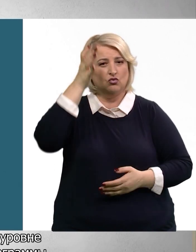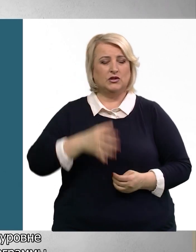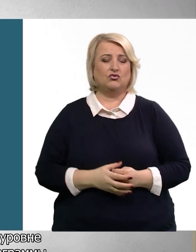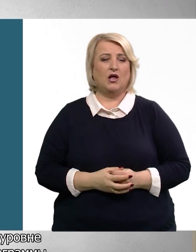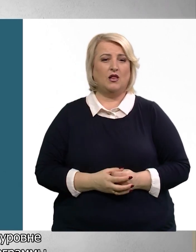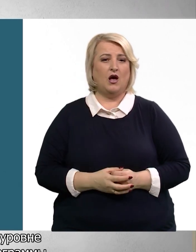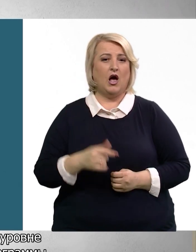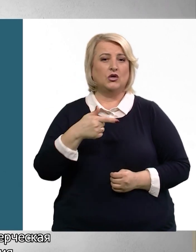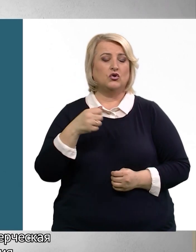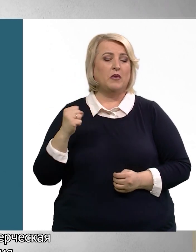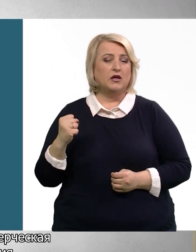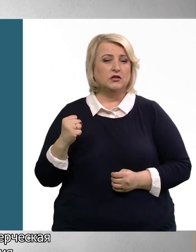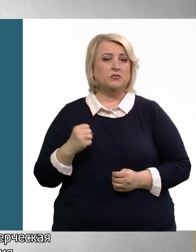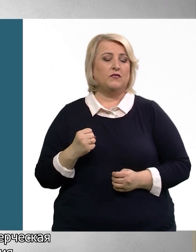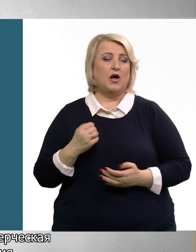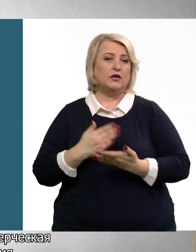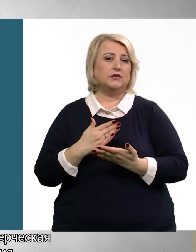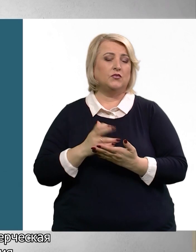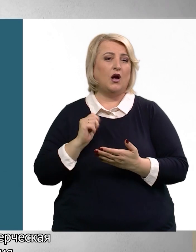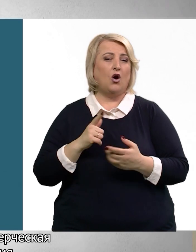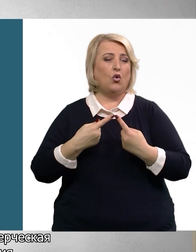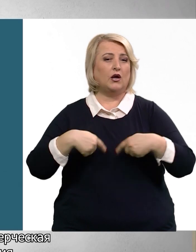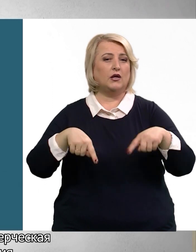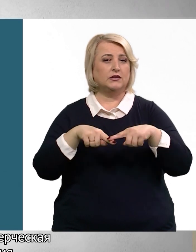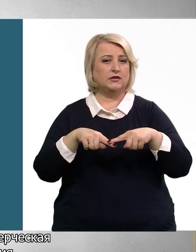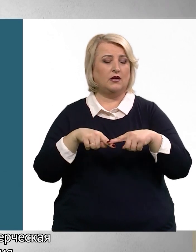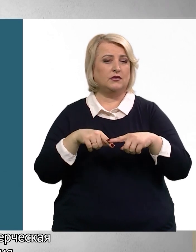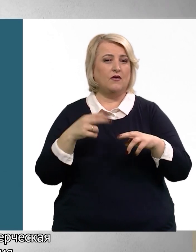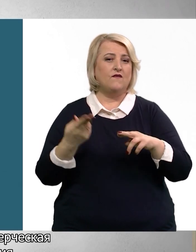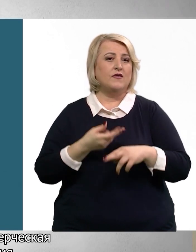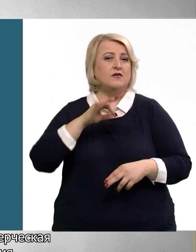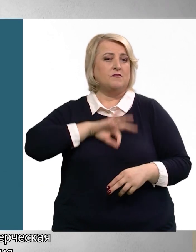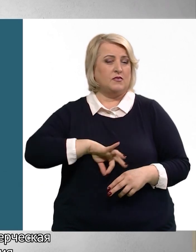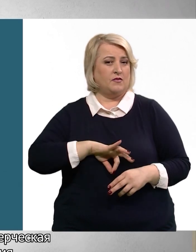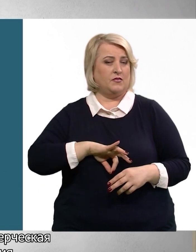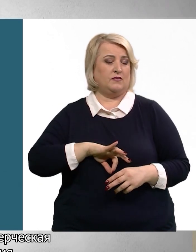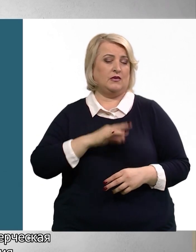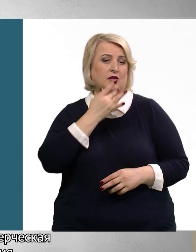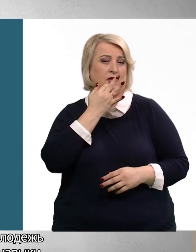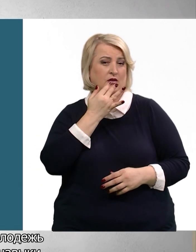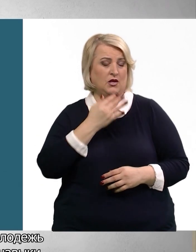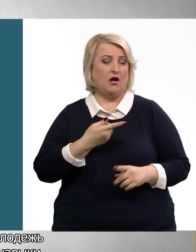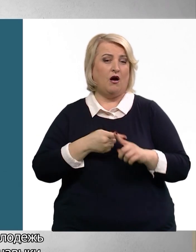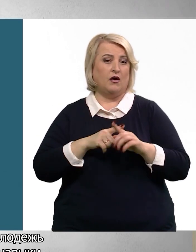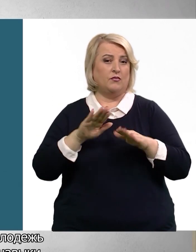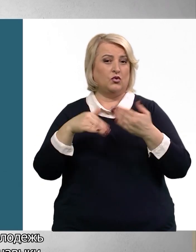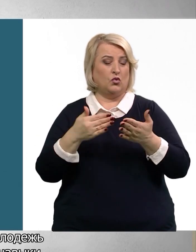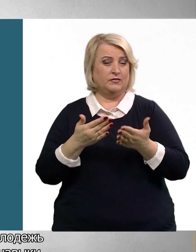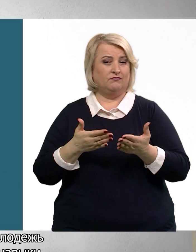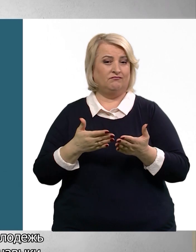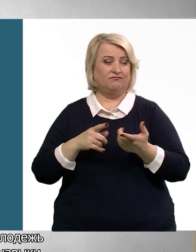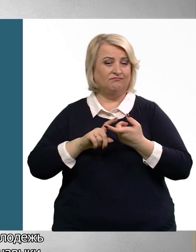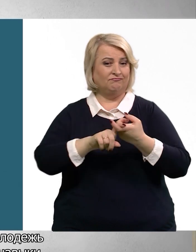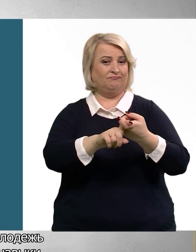programele educaționale. Dar Junior Achievement există ca și organizație non-profit internațională care își propune să